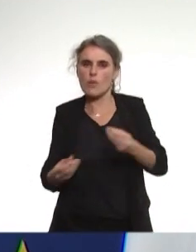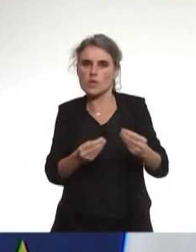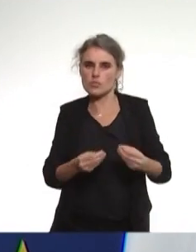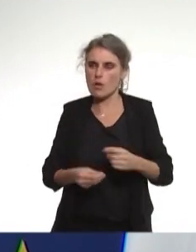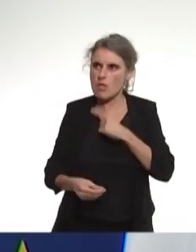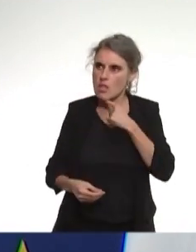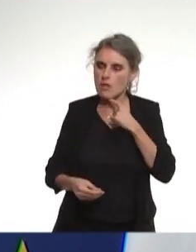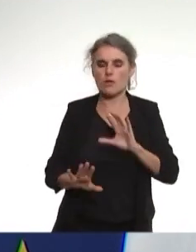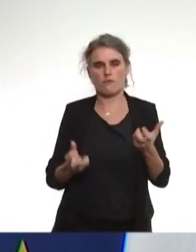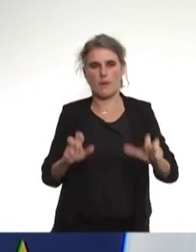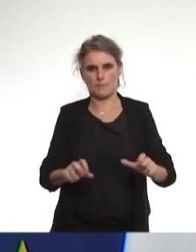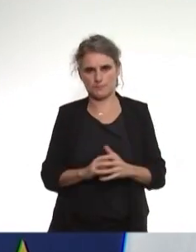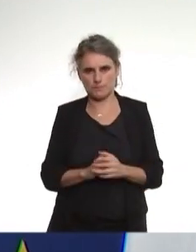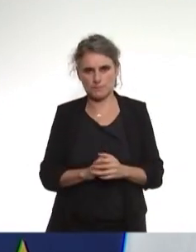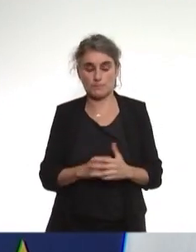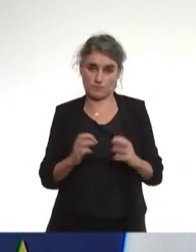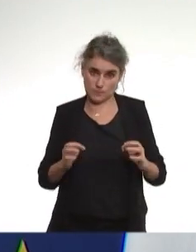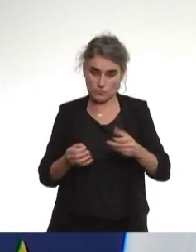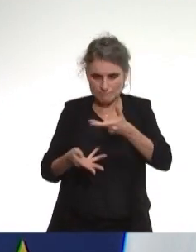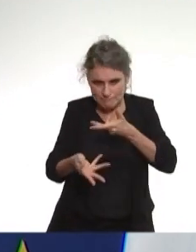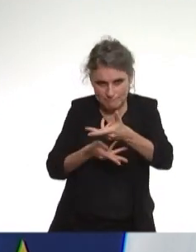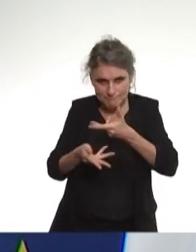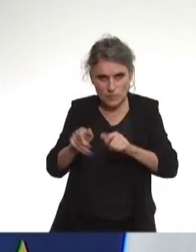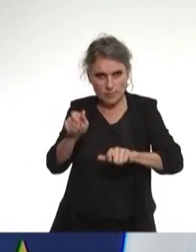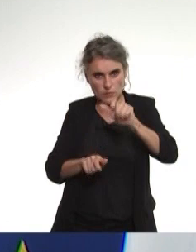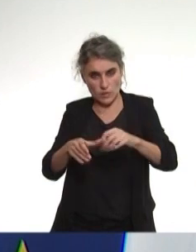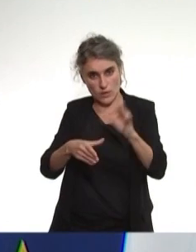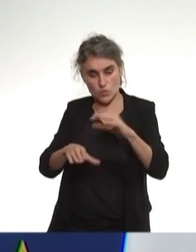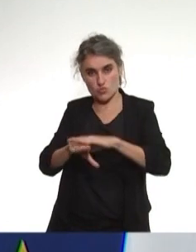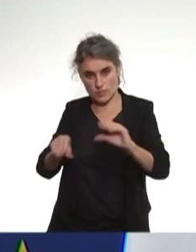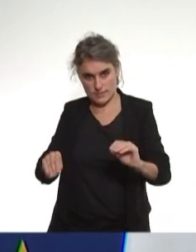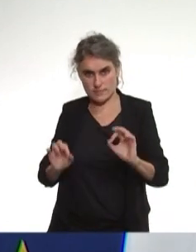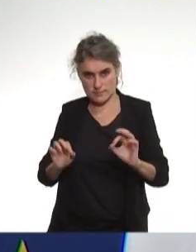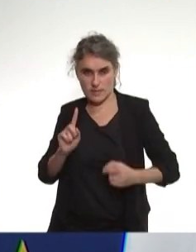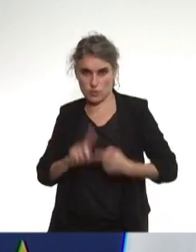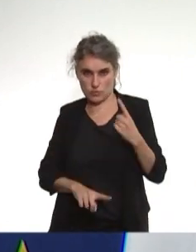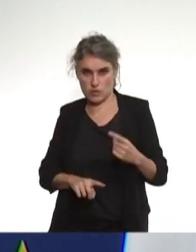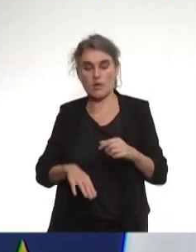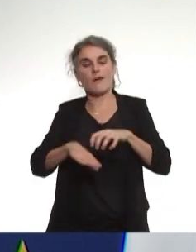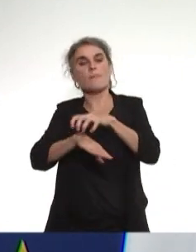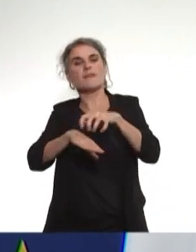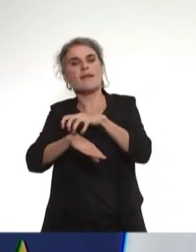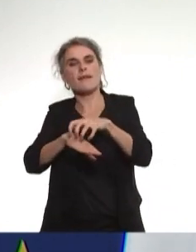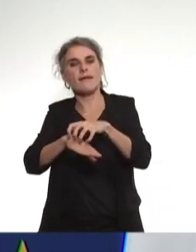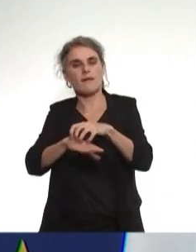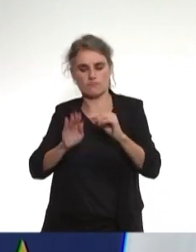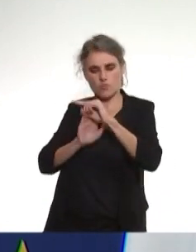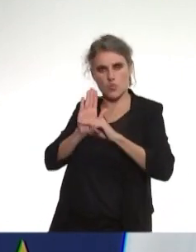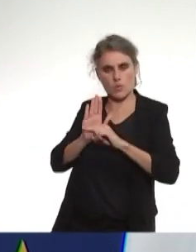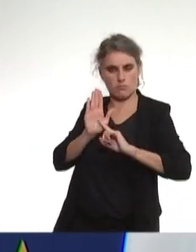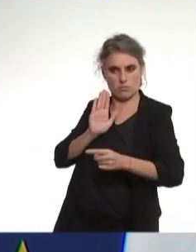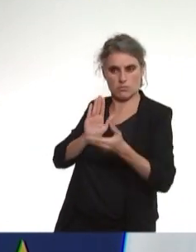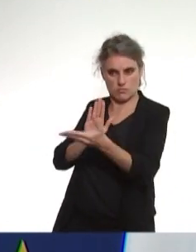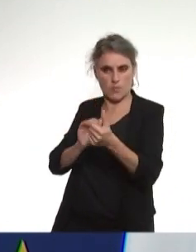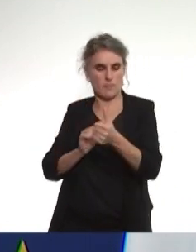épidémique quand on parle de concertation et d'applications c'est que les arrêtés qui sont pris par les préfets qu'ils portent application des mesures que j'ai annoncée sont